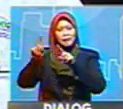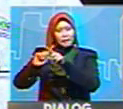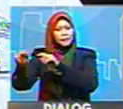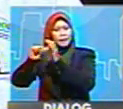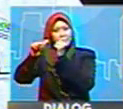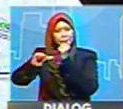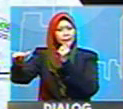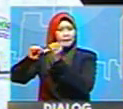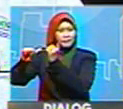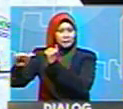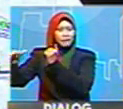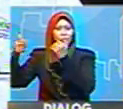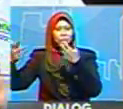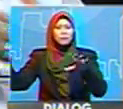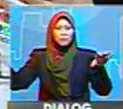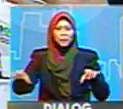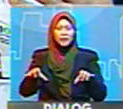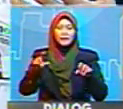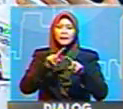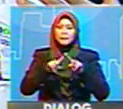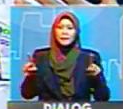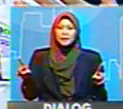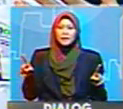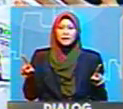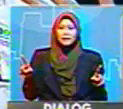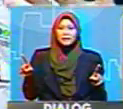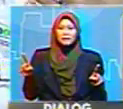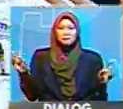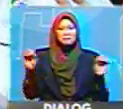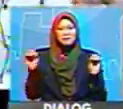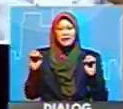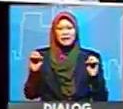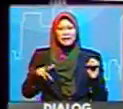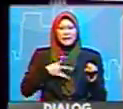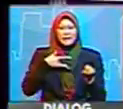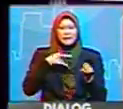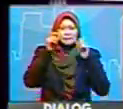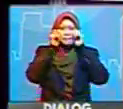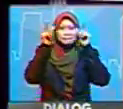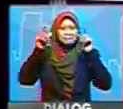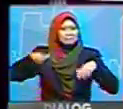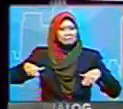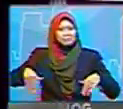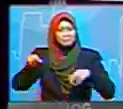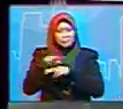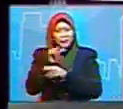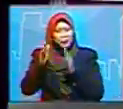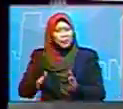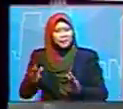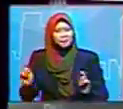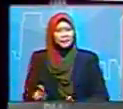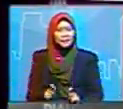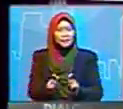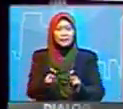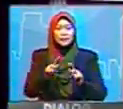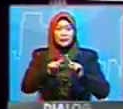kempen dan sebagainya tapi mungkin waktu tu seolah-olah tidak ada keperluan agaknya untuk pengguna bertindak tetapi pada hari